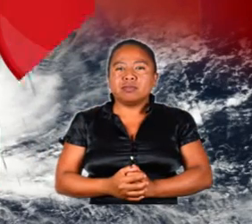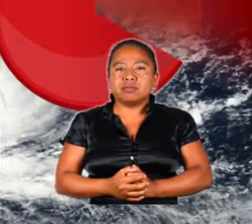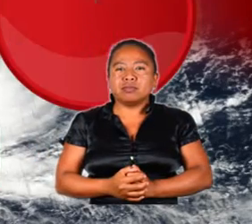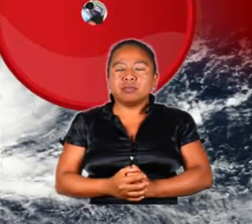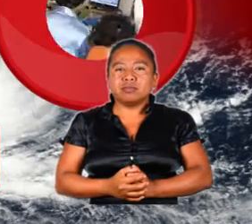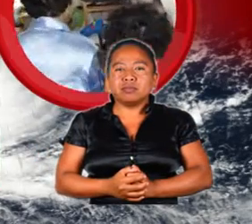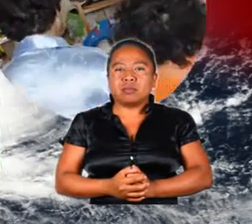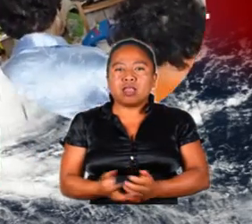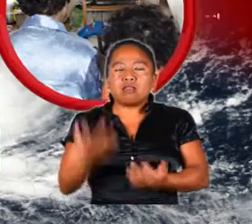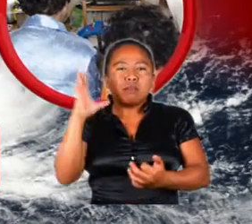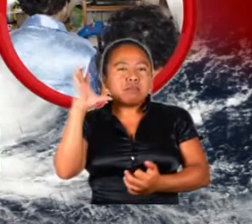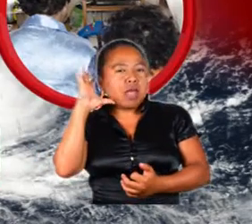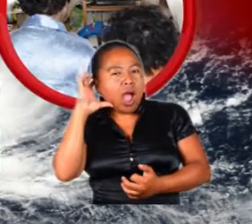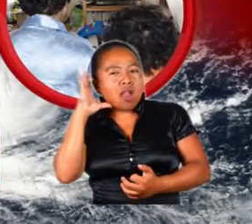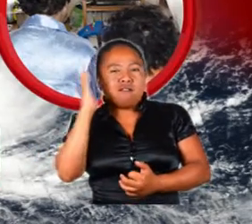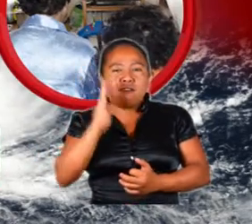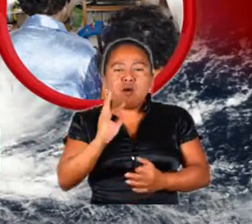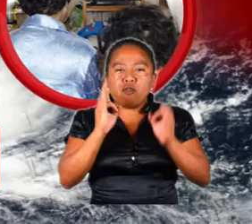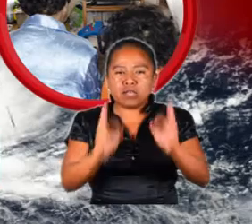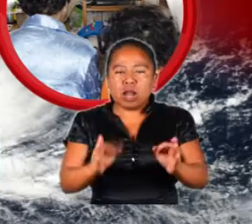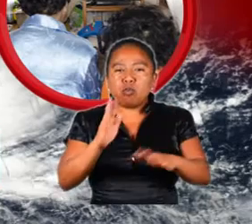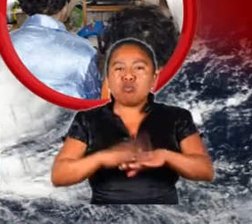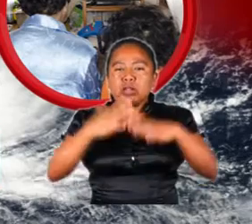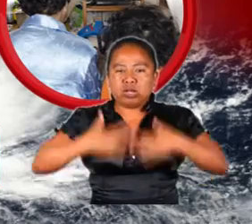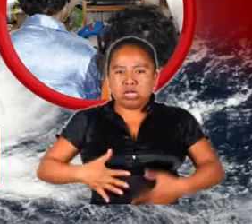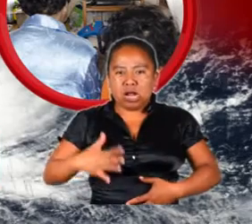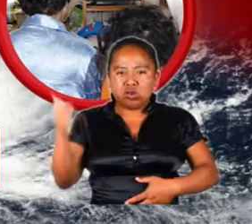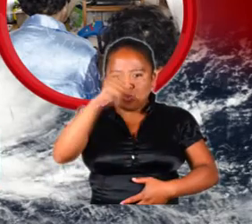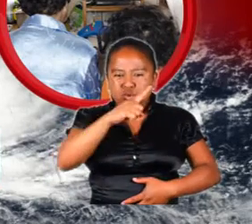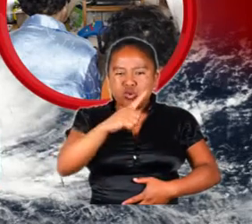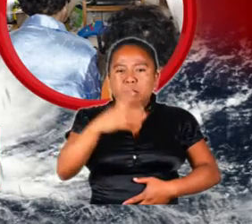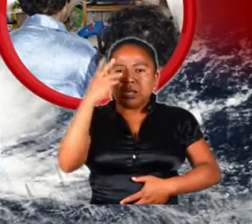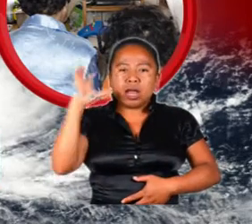Mihaino tsy tapaka ny vaovao ofisialy momba ny toetr'andro amin'ny radio sy ny fahitalavitra.